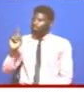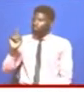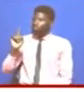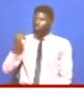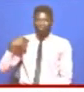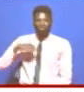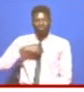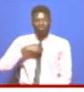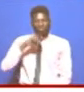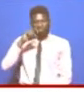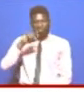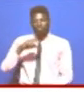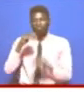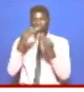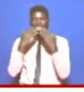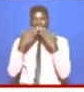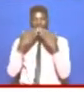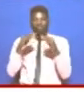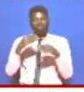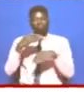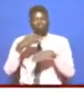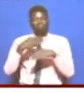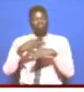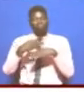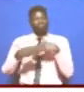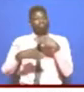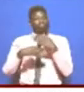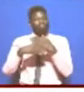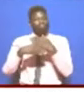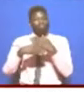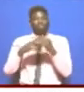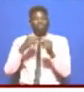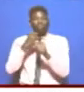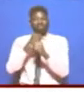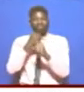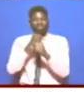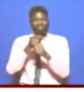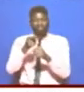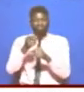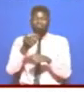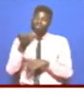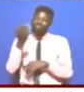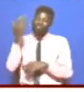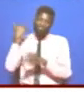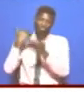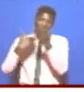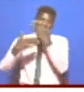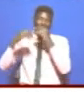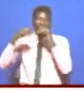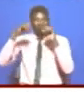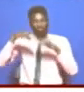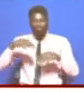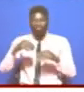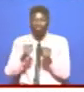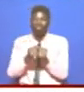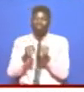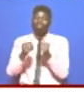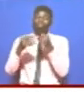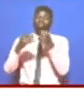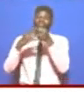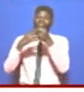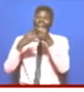tuimalize. Hii ni kazi ambaye ilikuwa abandoned way back in the 90s.